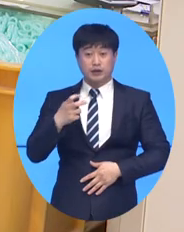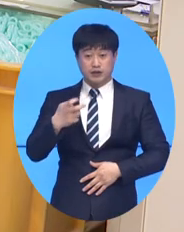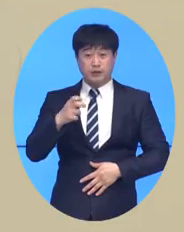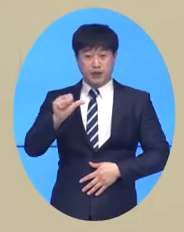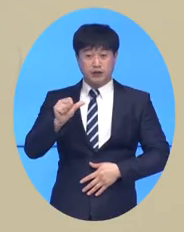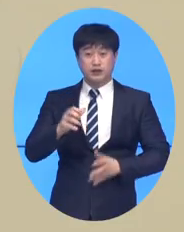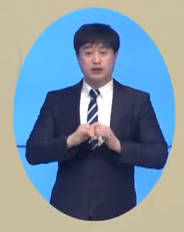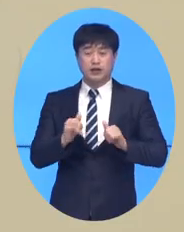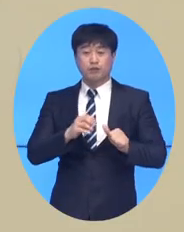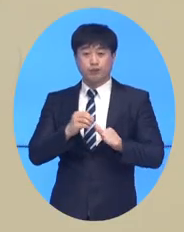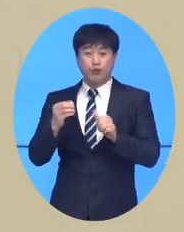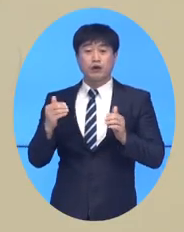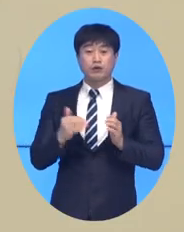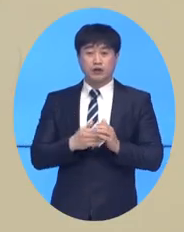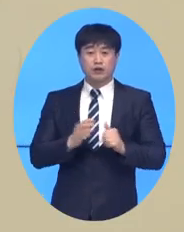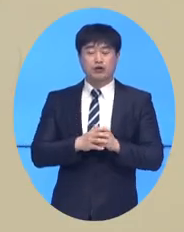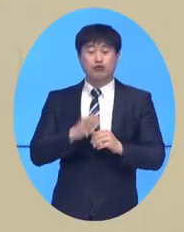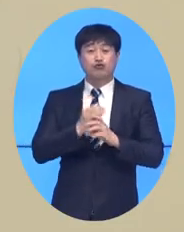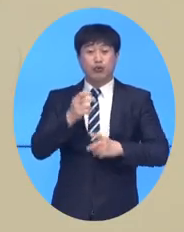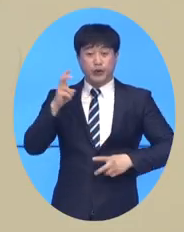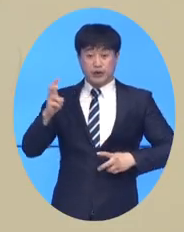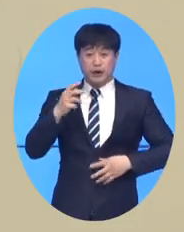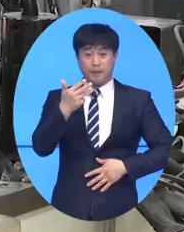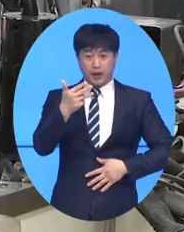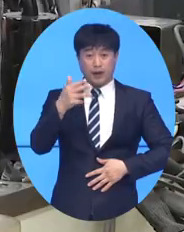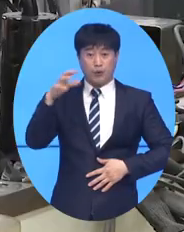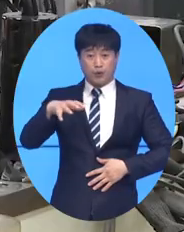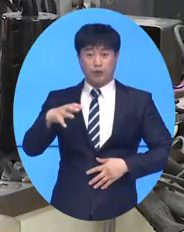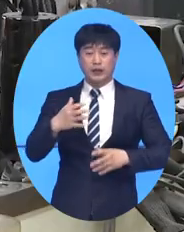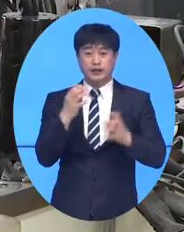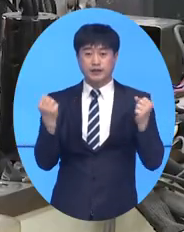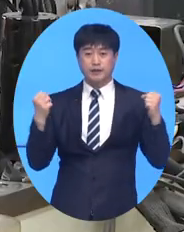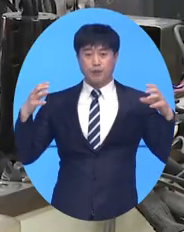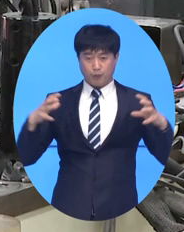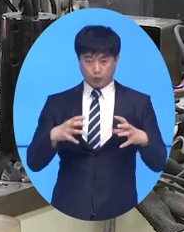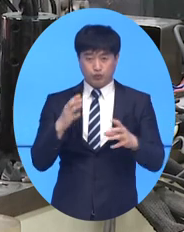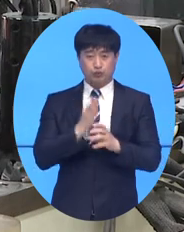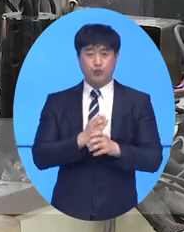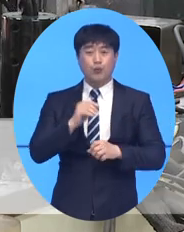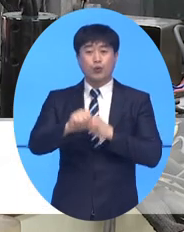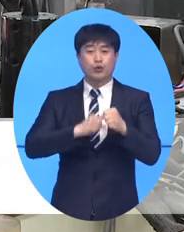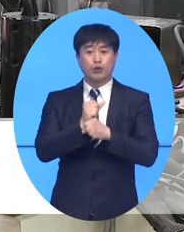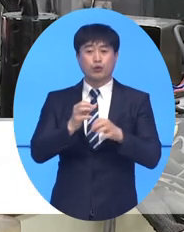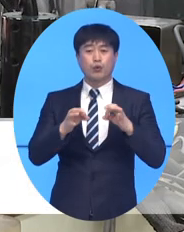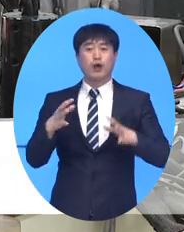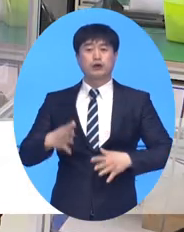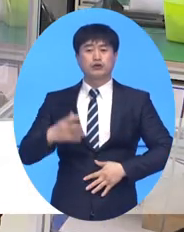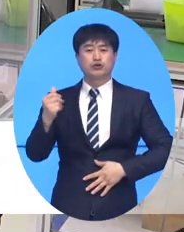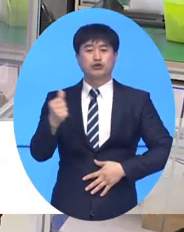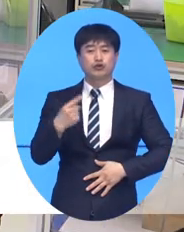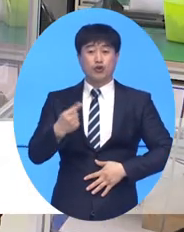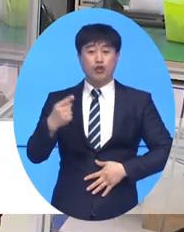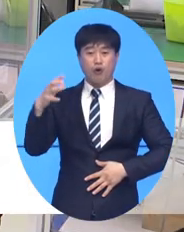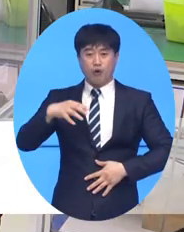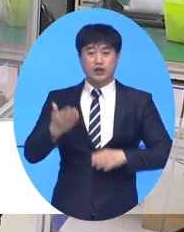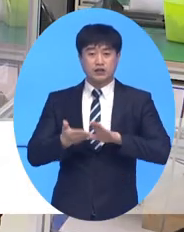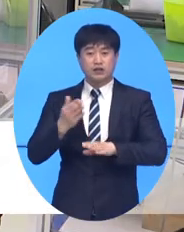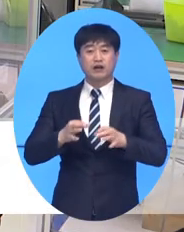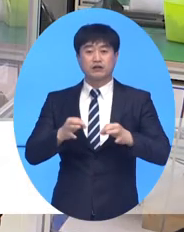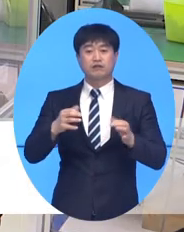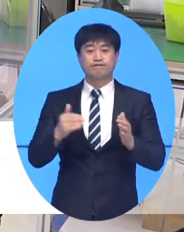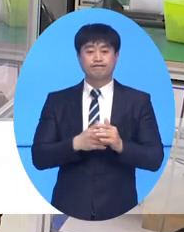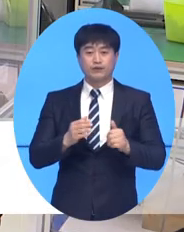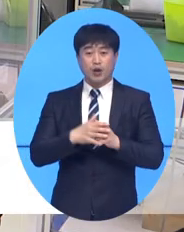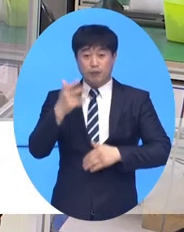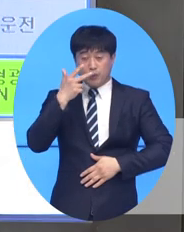고용됐습니다. 도내 중소기업 68개사와 협력 중인데 5년 동안 1,000억 원이 넘는 거래를 했습니다. 현재 평택의